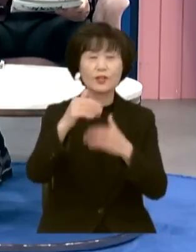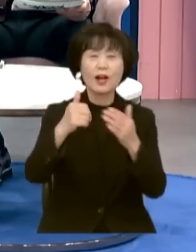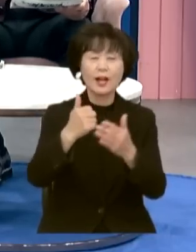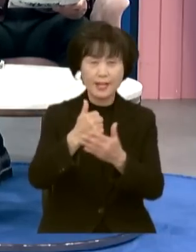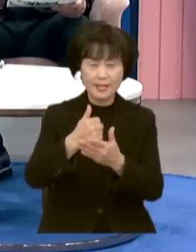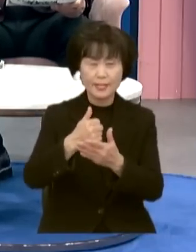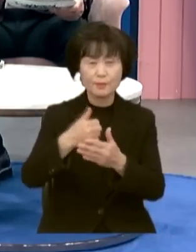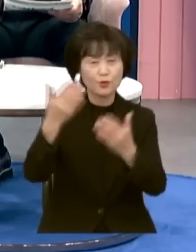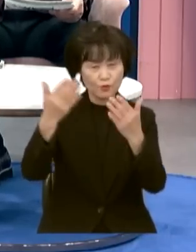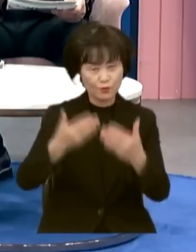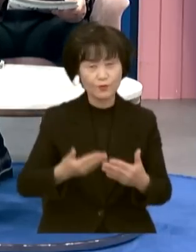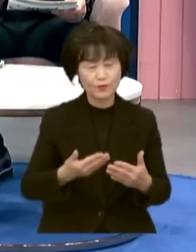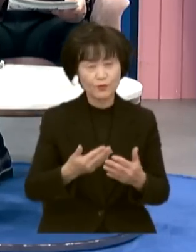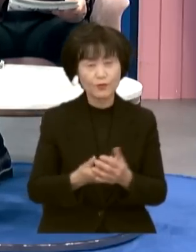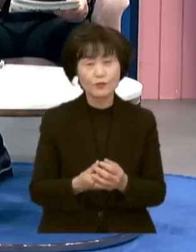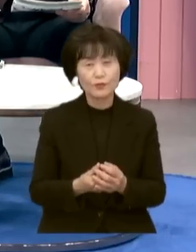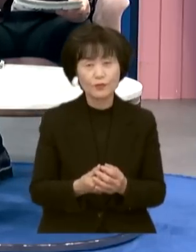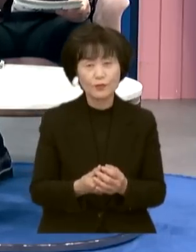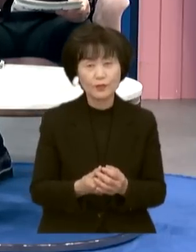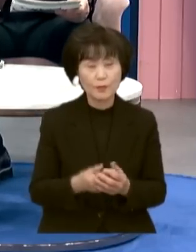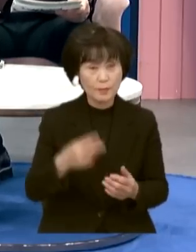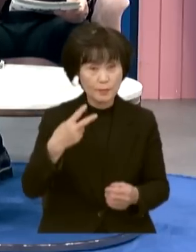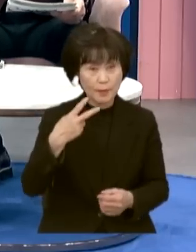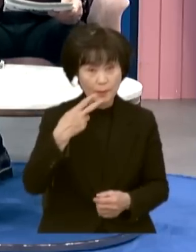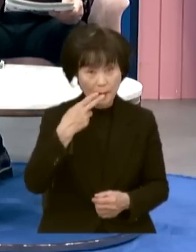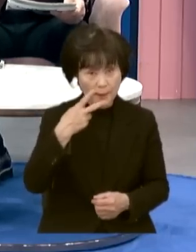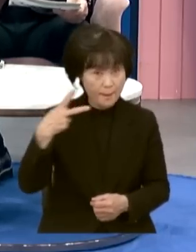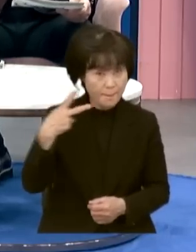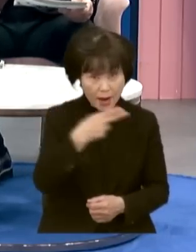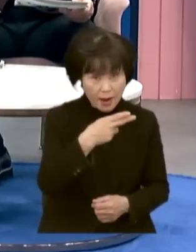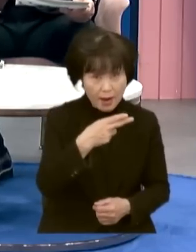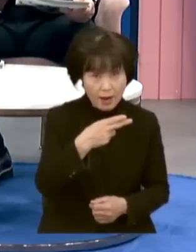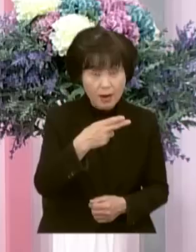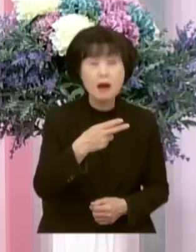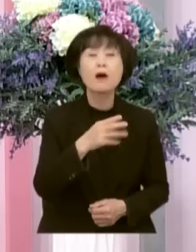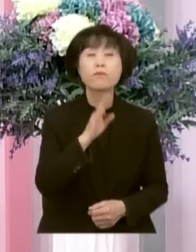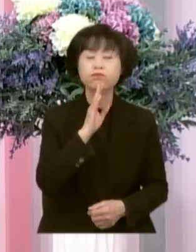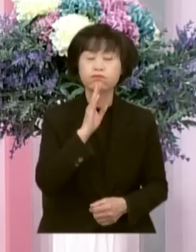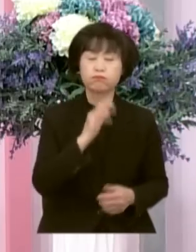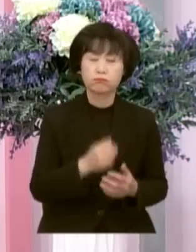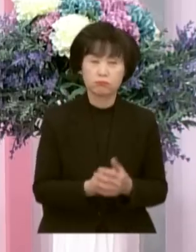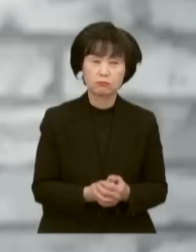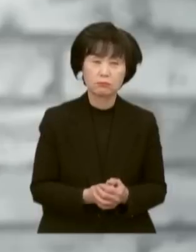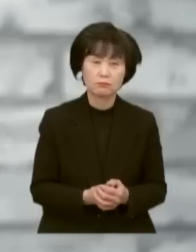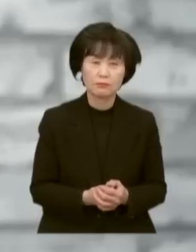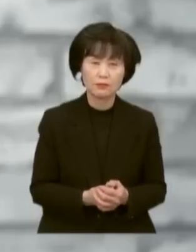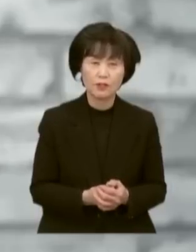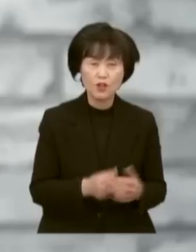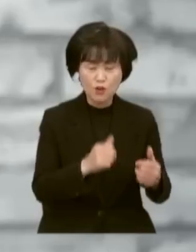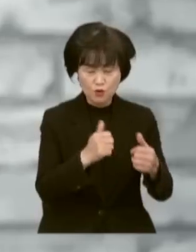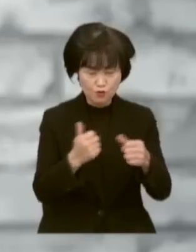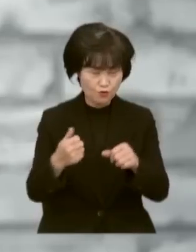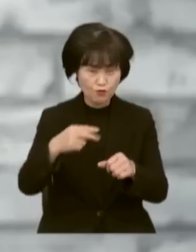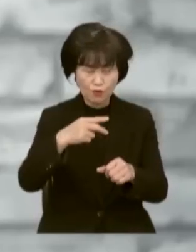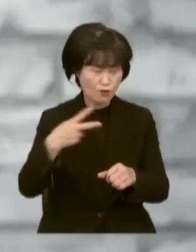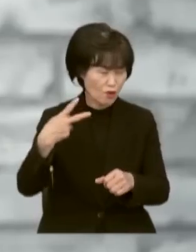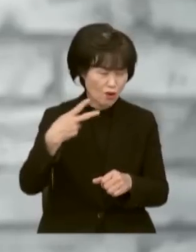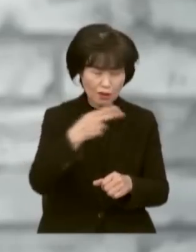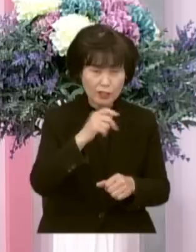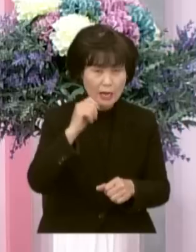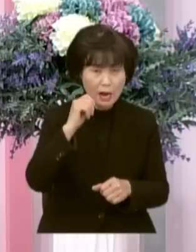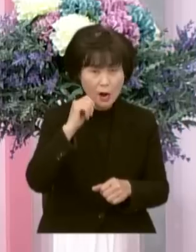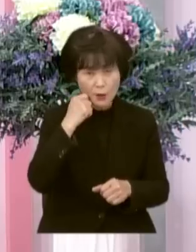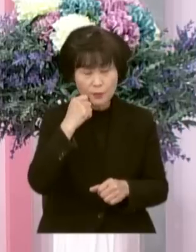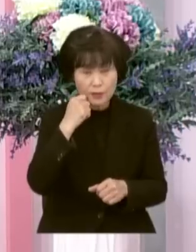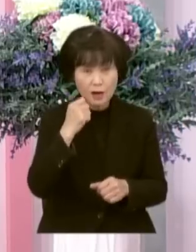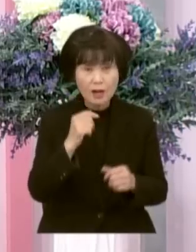이제 교회에서 떠나지 않았어요? 네. 그러면은 담배도 끊어졌어요? 완전히 끊었어요. 어떡해요? 아니 죽어도 안 된다고 그러면.